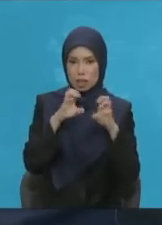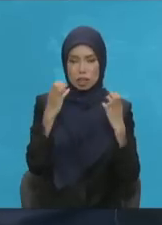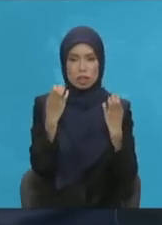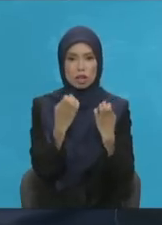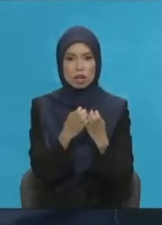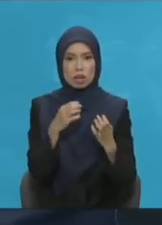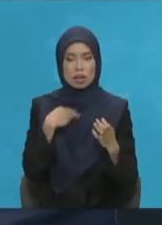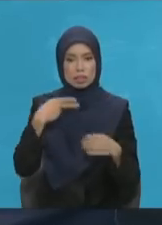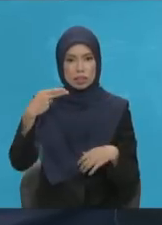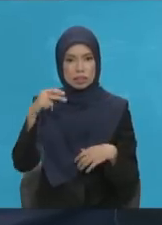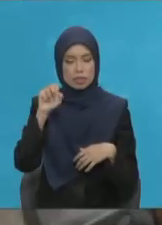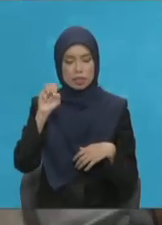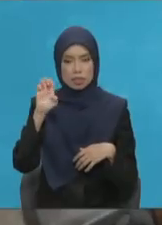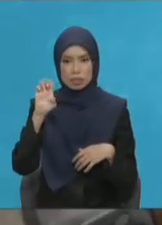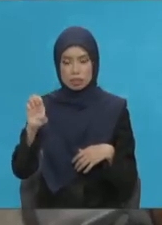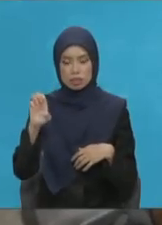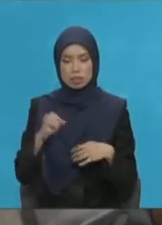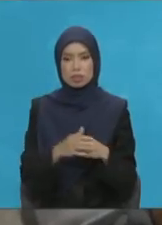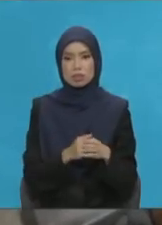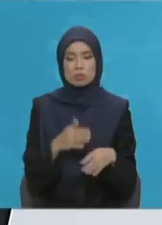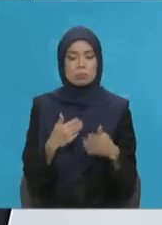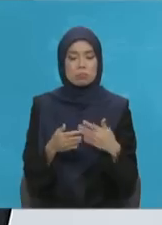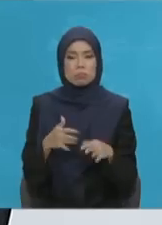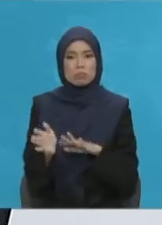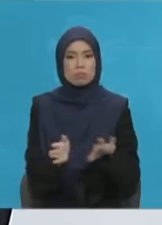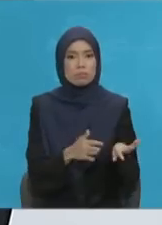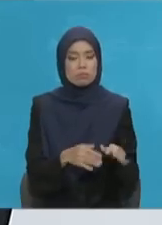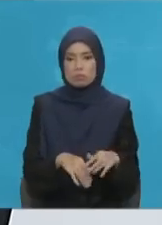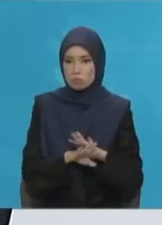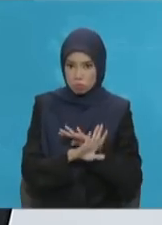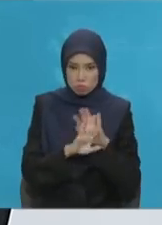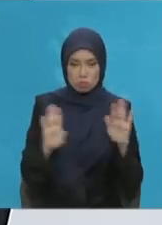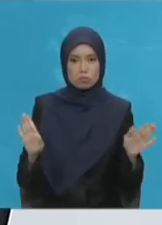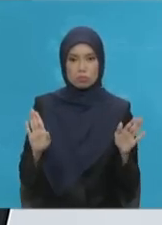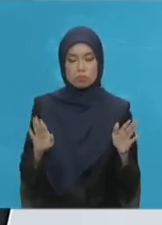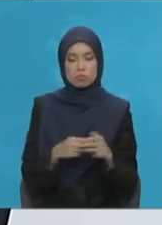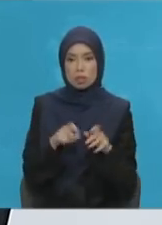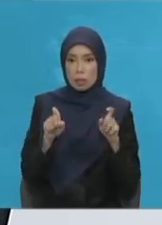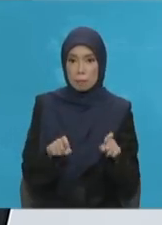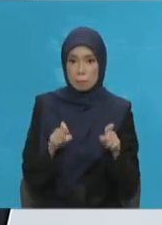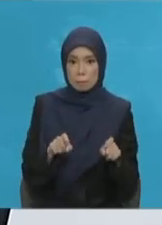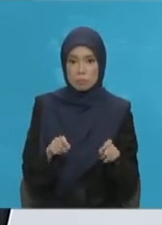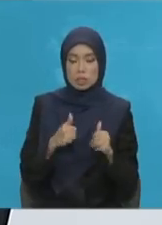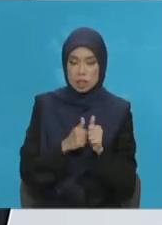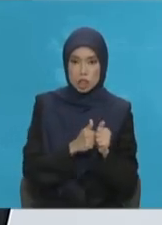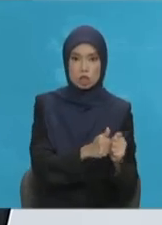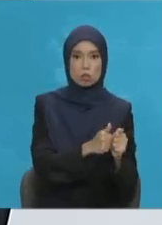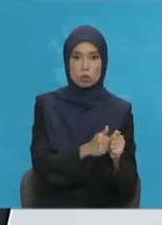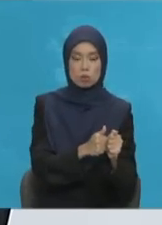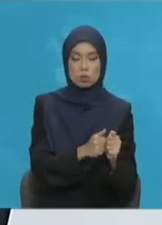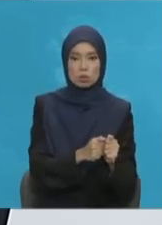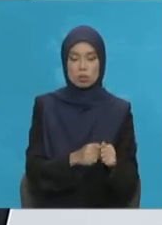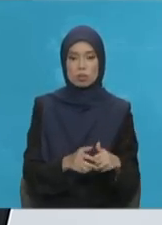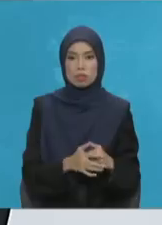Tidakkah yang diambil sikap sedemikian itu akan menyalahi periode penerbangan